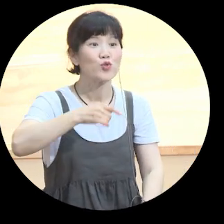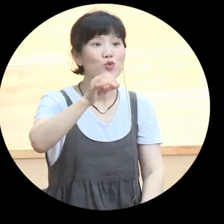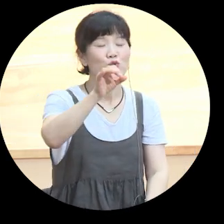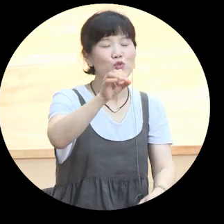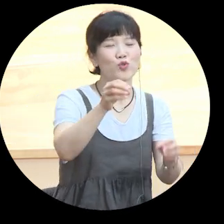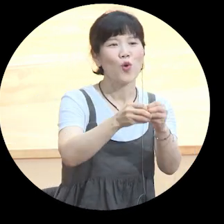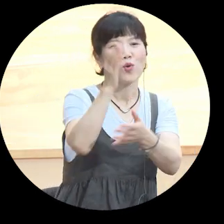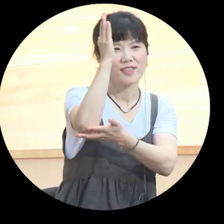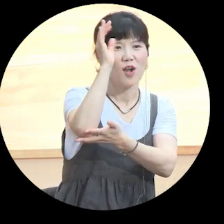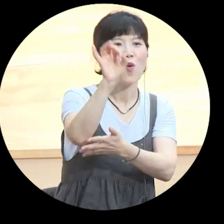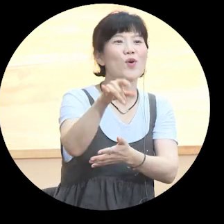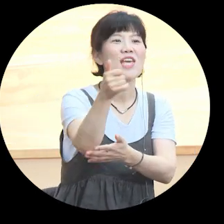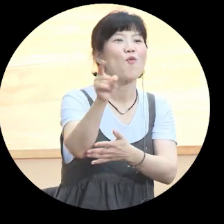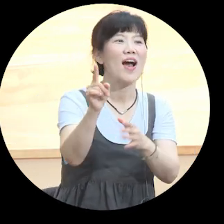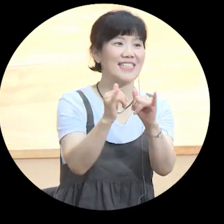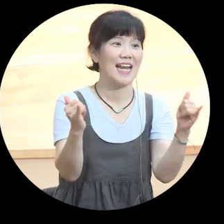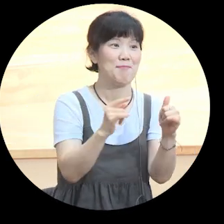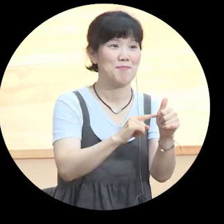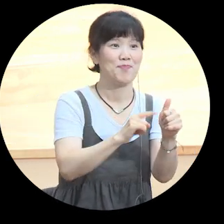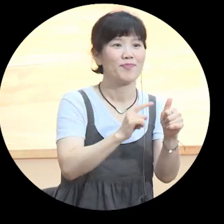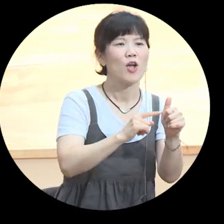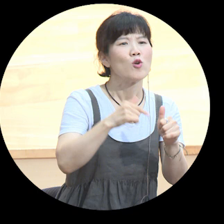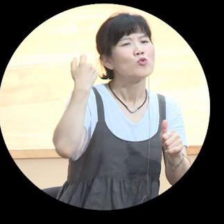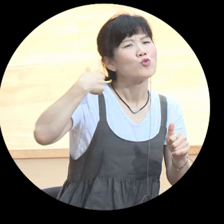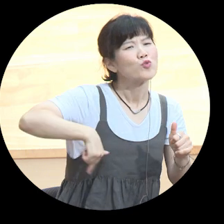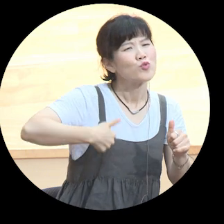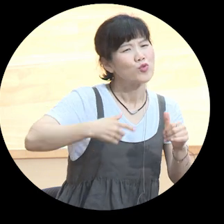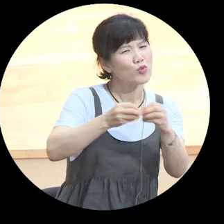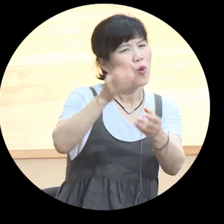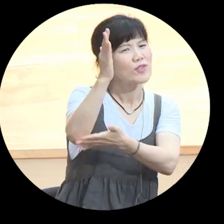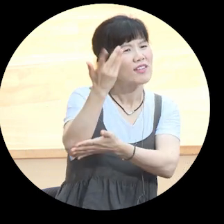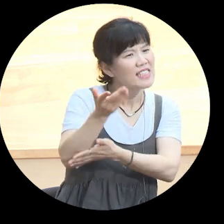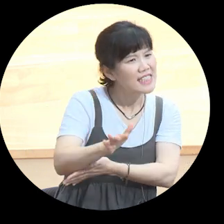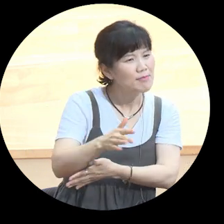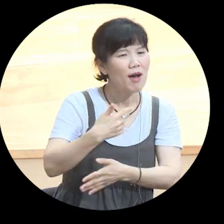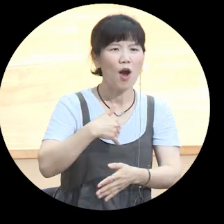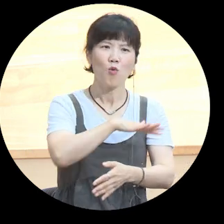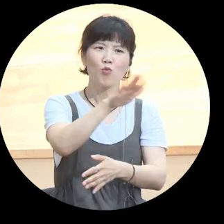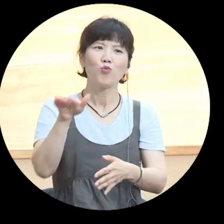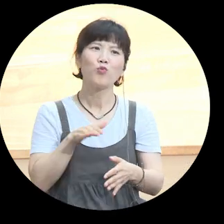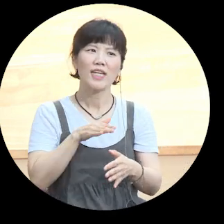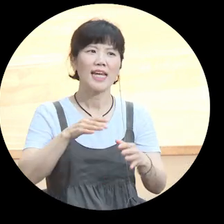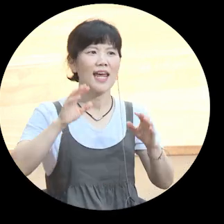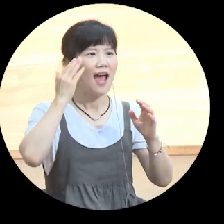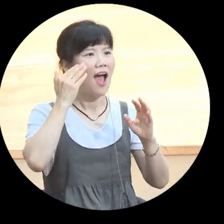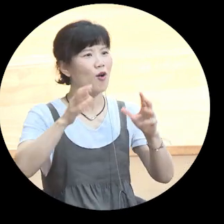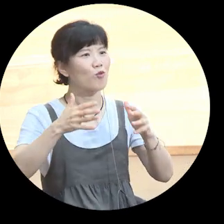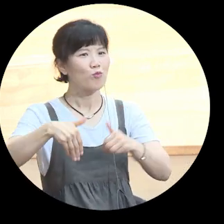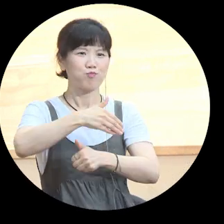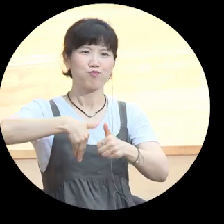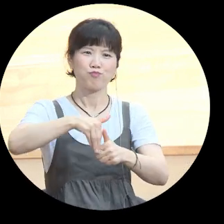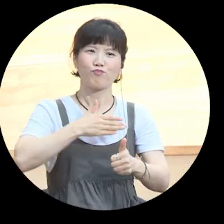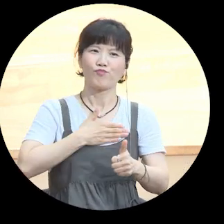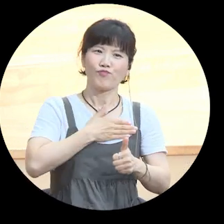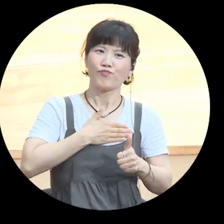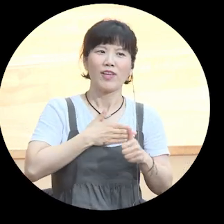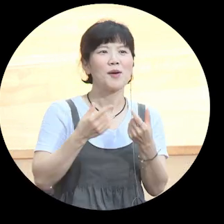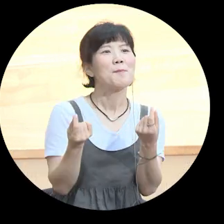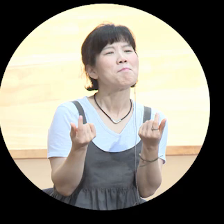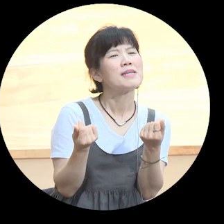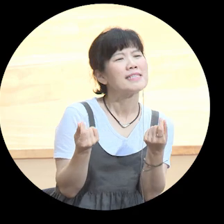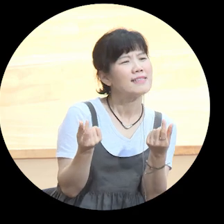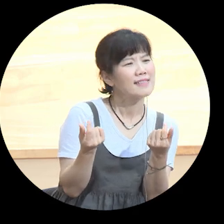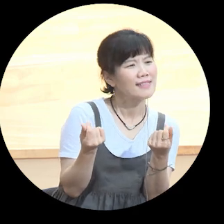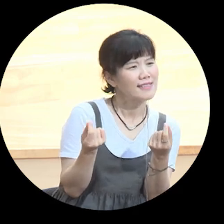중국 소설인 데도 불구하고 이게 정말 후기 정서는 너무 딱 맞아요 정말 우리 정서를 너무 잘 달 만에 그런 소설인데